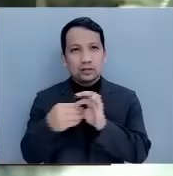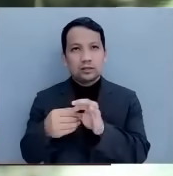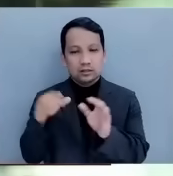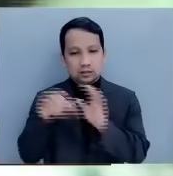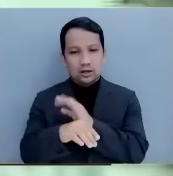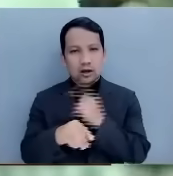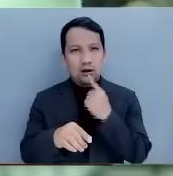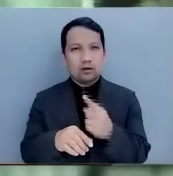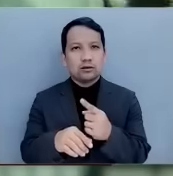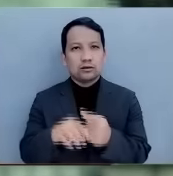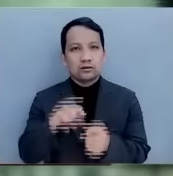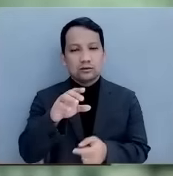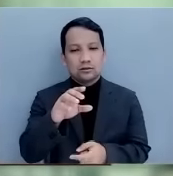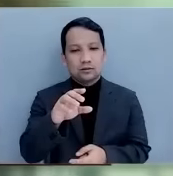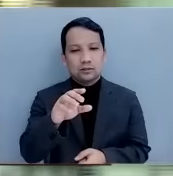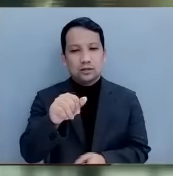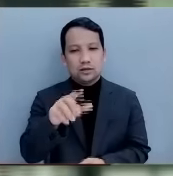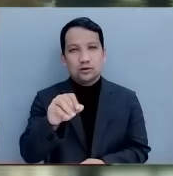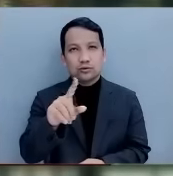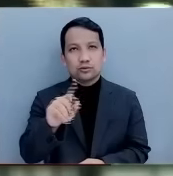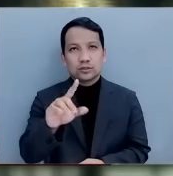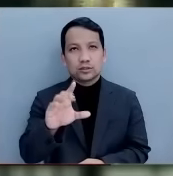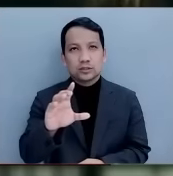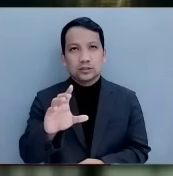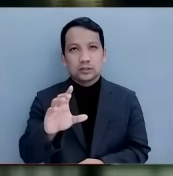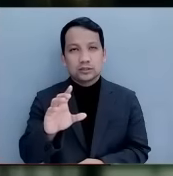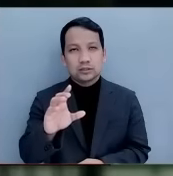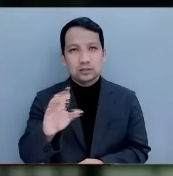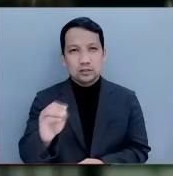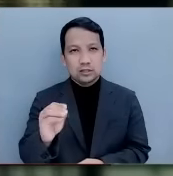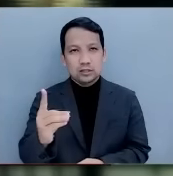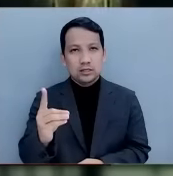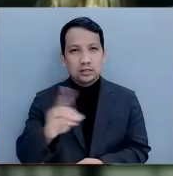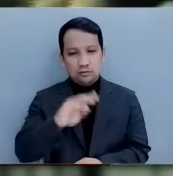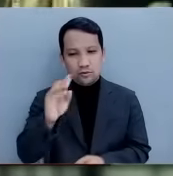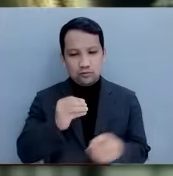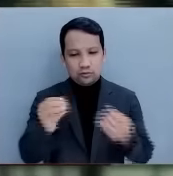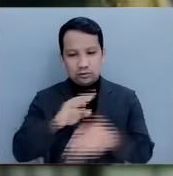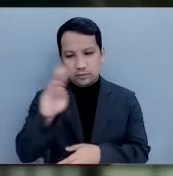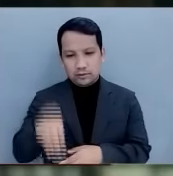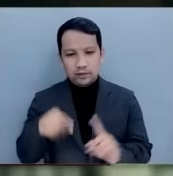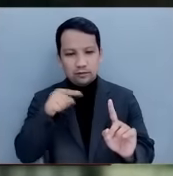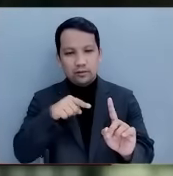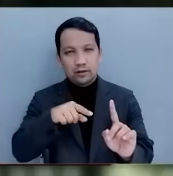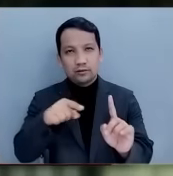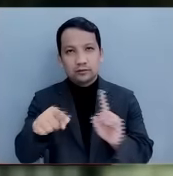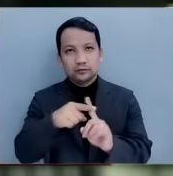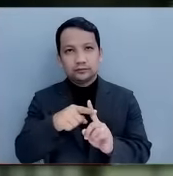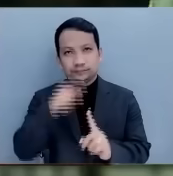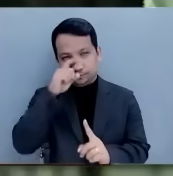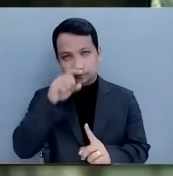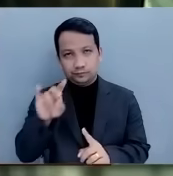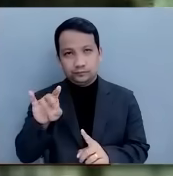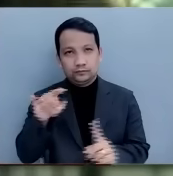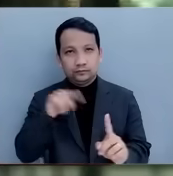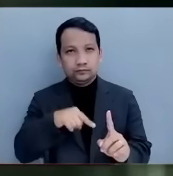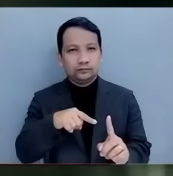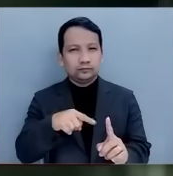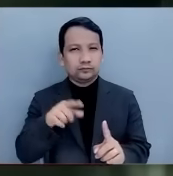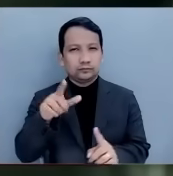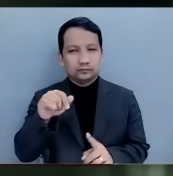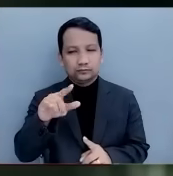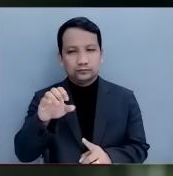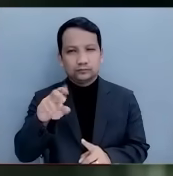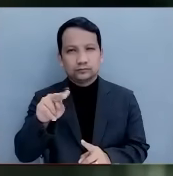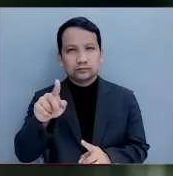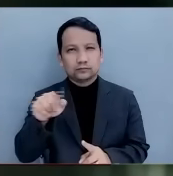Division o AOTCD sa isang operasyon sa Maynila. Positibong kinilala ng 17 anyos na si alias Zenny